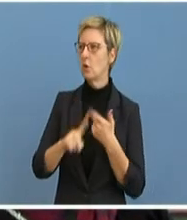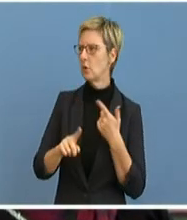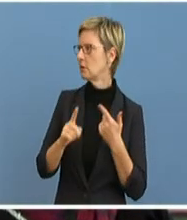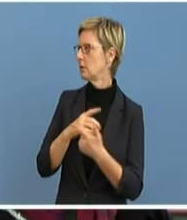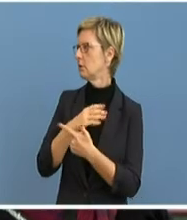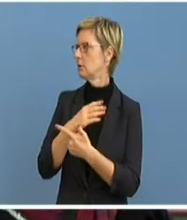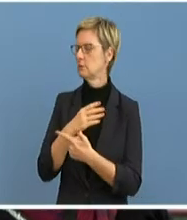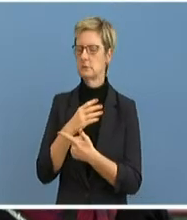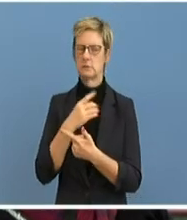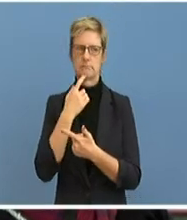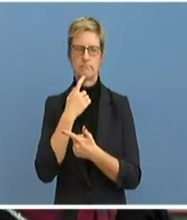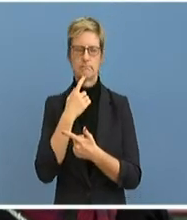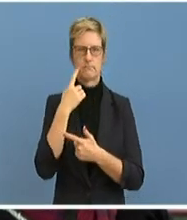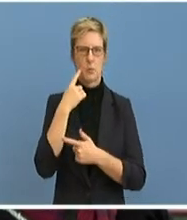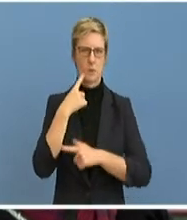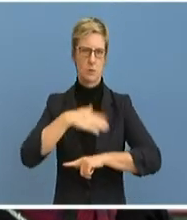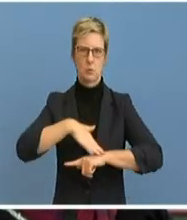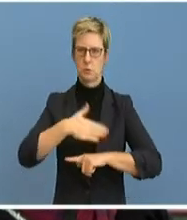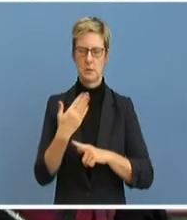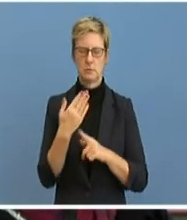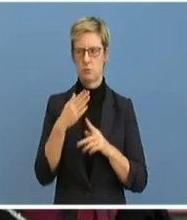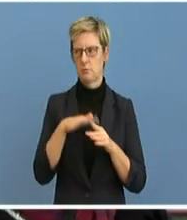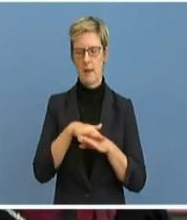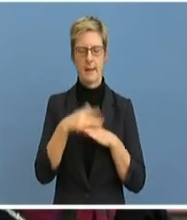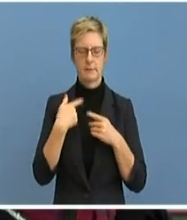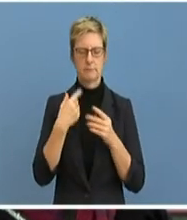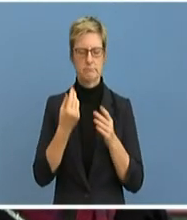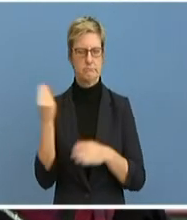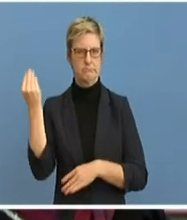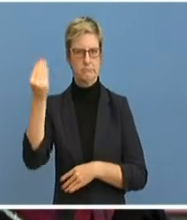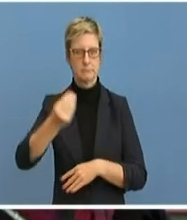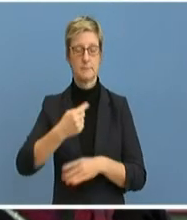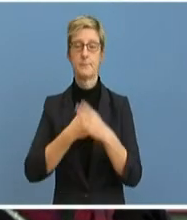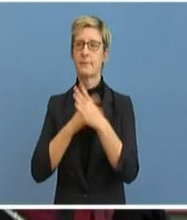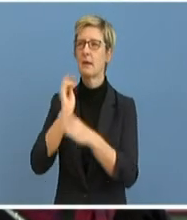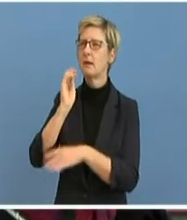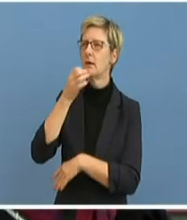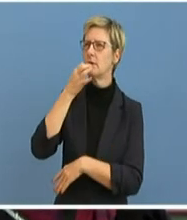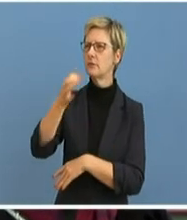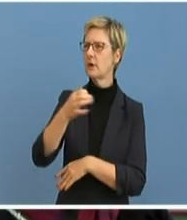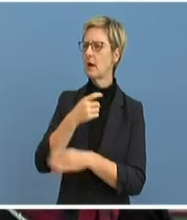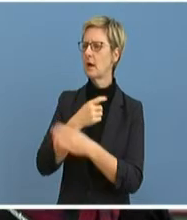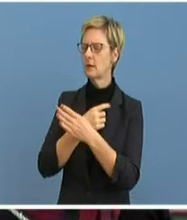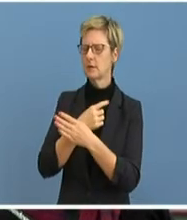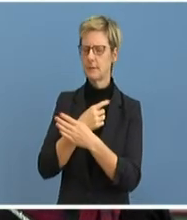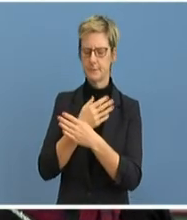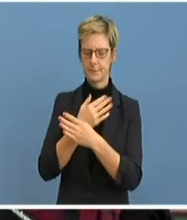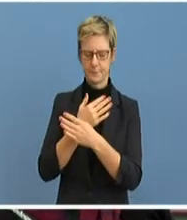das nachliefern zu können. Im Moment habe ich es nicht auswendig. Okay, danke. Dann frage ich noch mal eine Frage ans